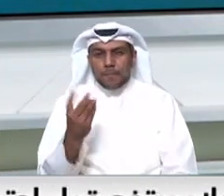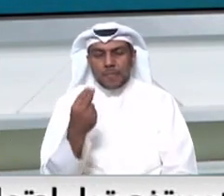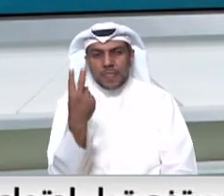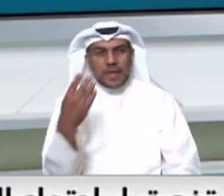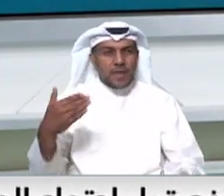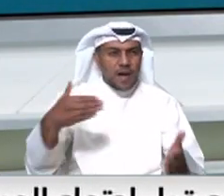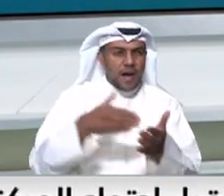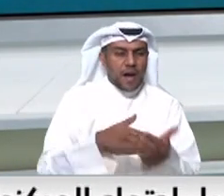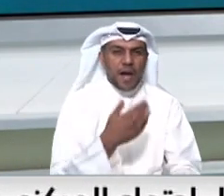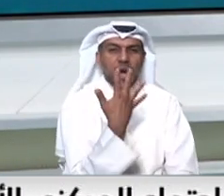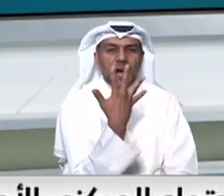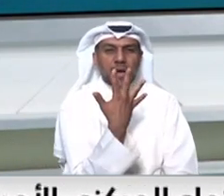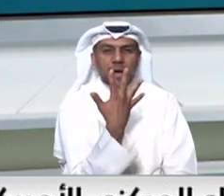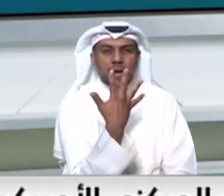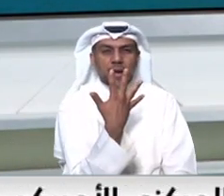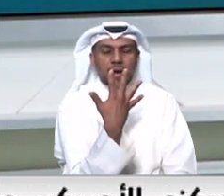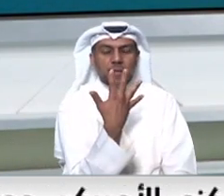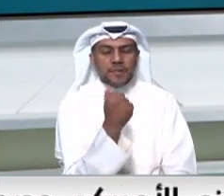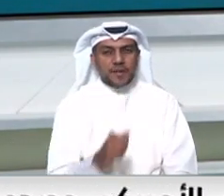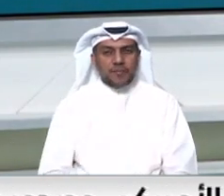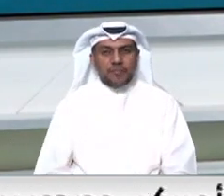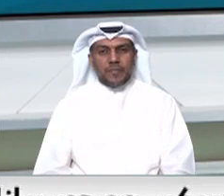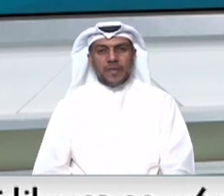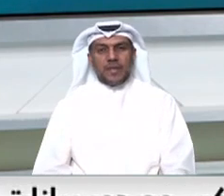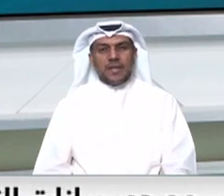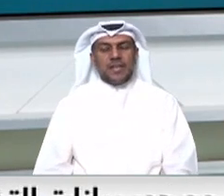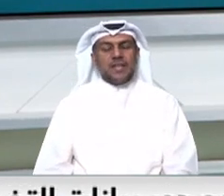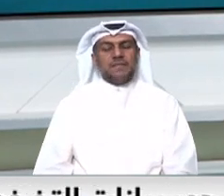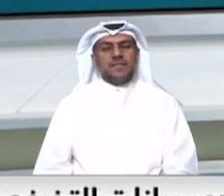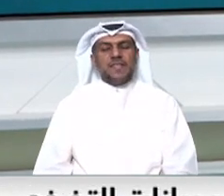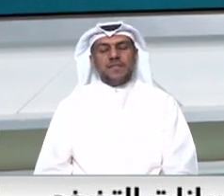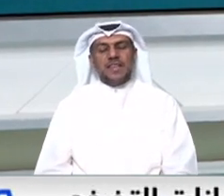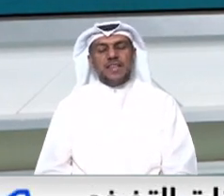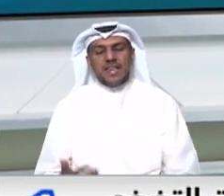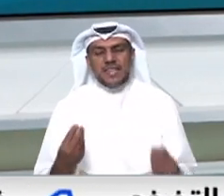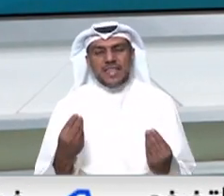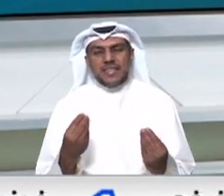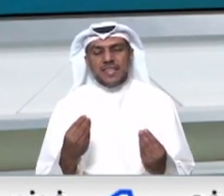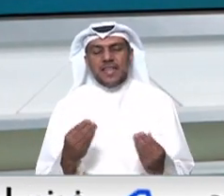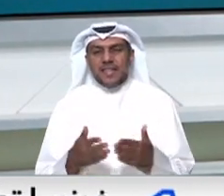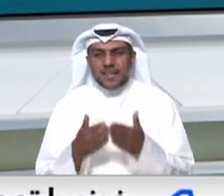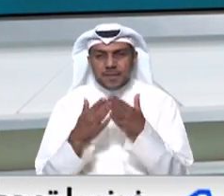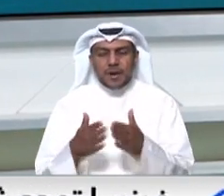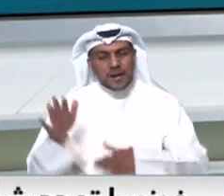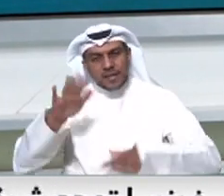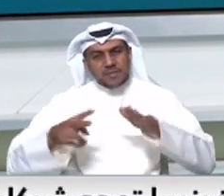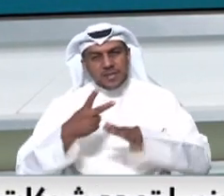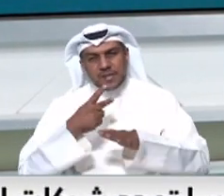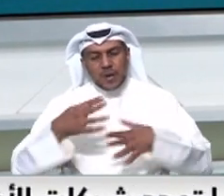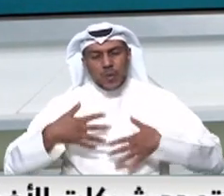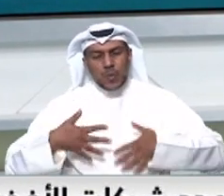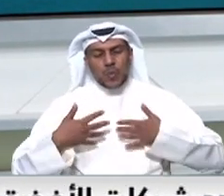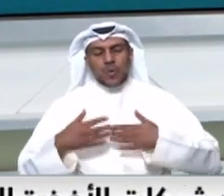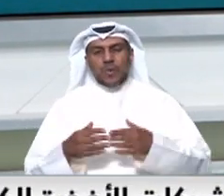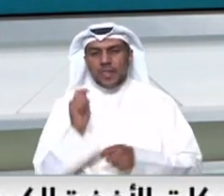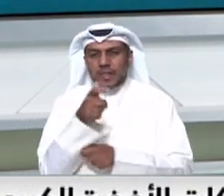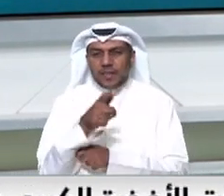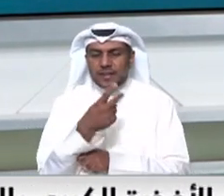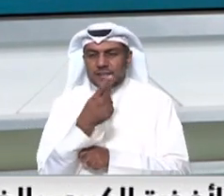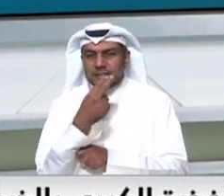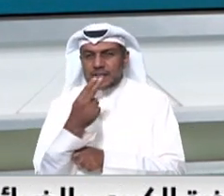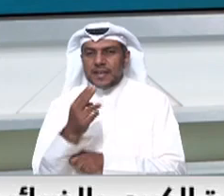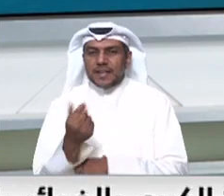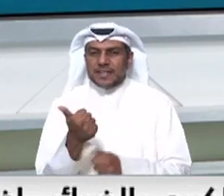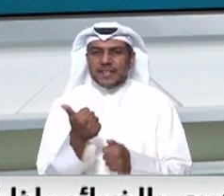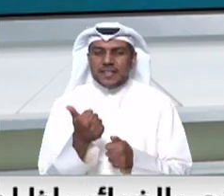2 إلى 5 أقدام. الأجواء راح تكون لطيفة ومناسبة جدا لممارسة جميع الأنشطة والهوايات البحرية، ونذكركم